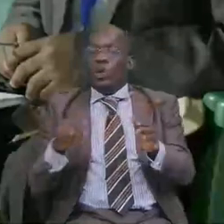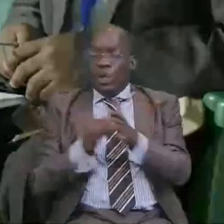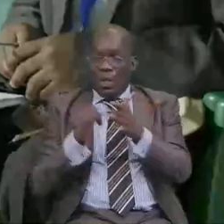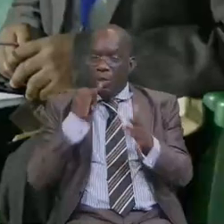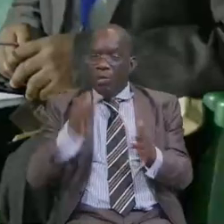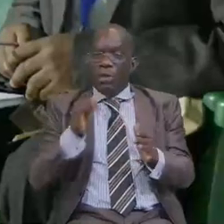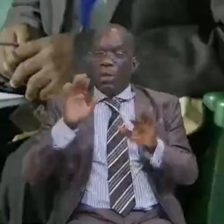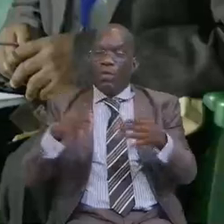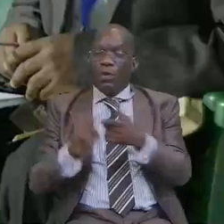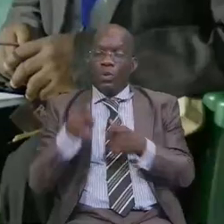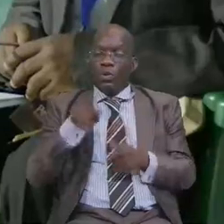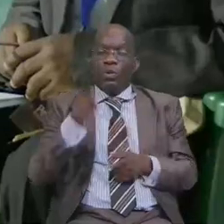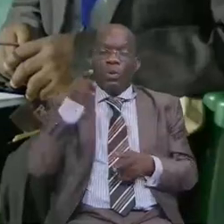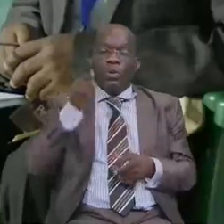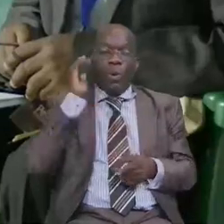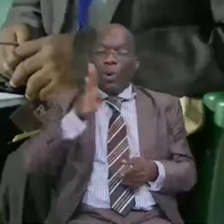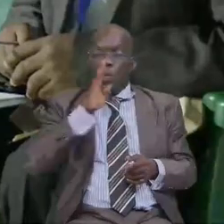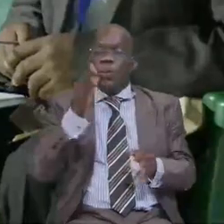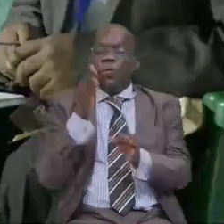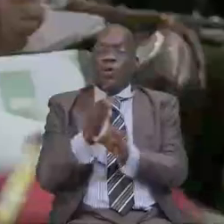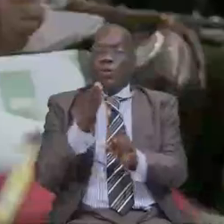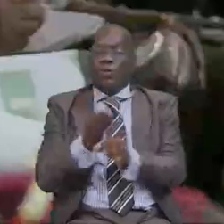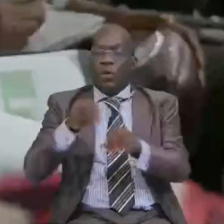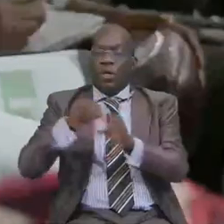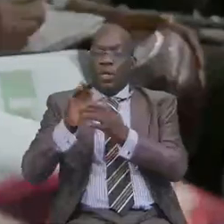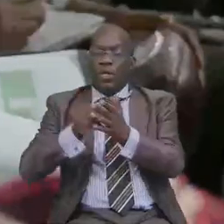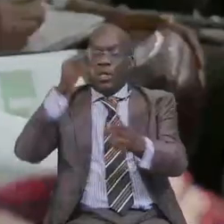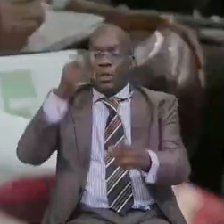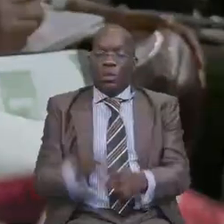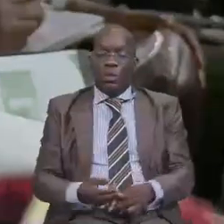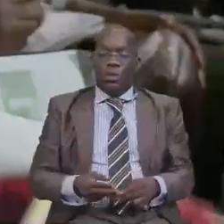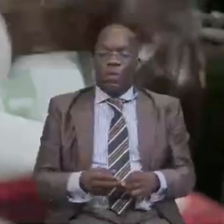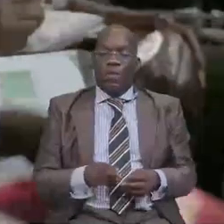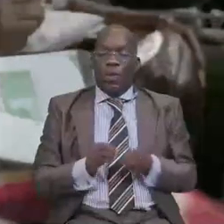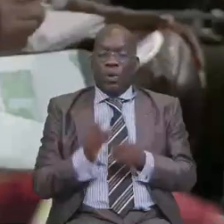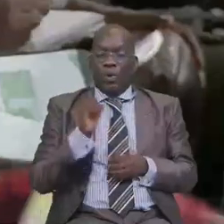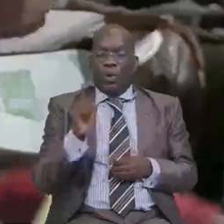transmise. Tu seras fidèle au nom de Jésus.